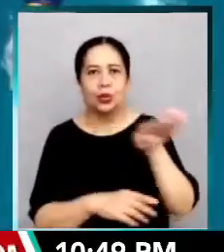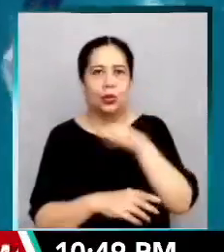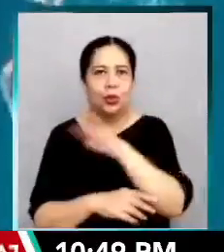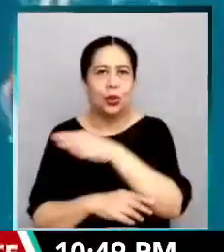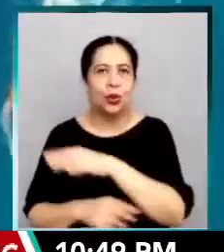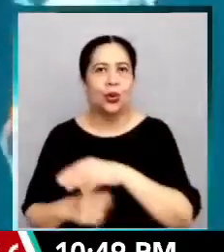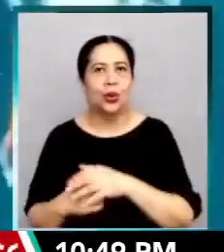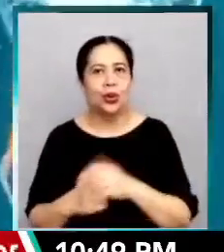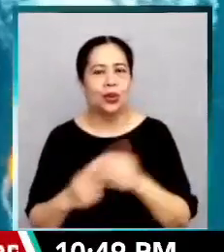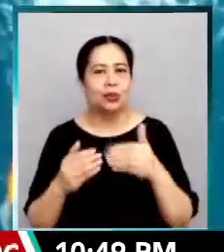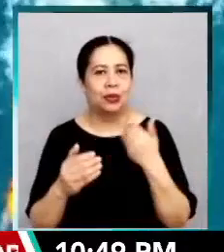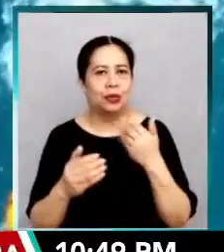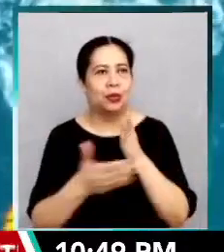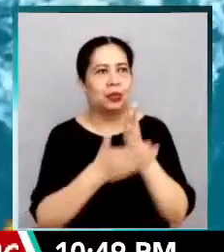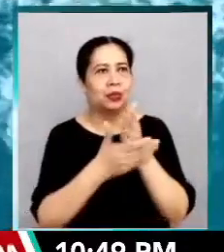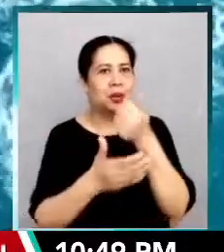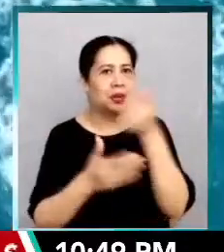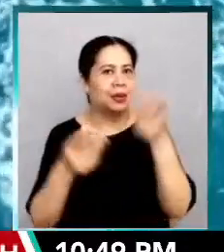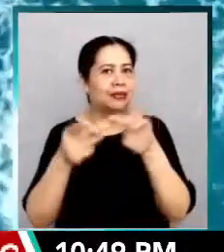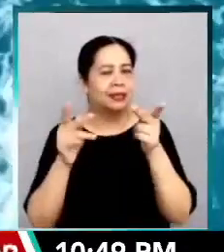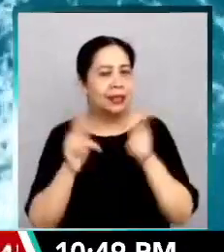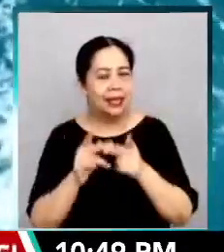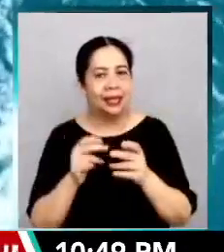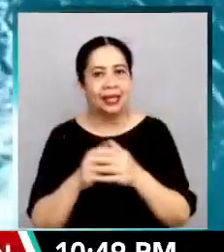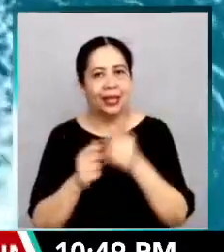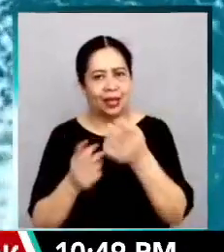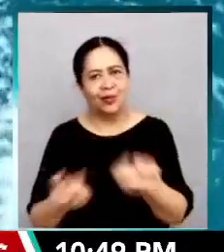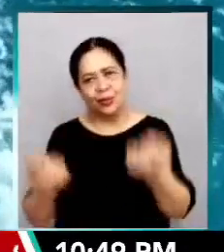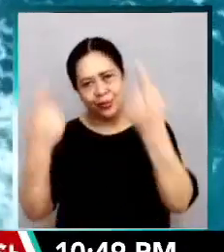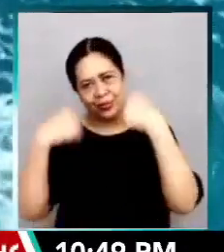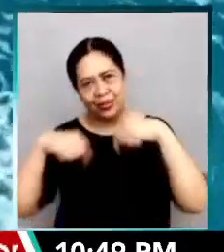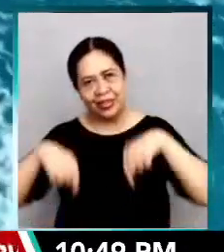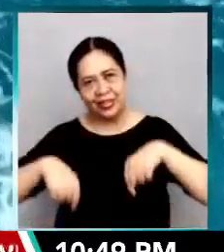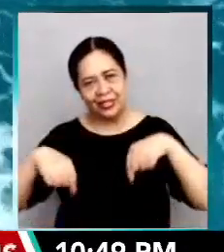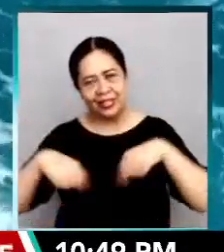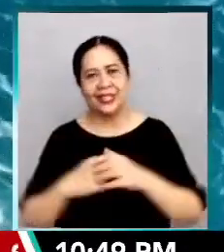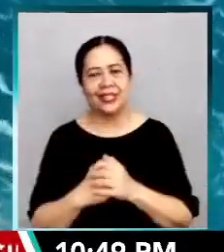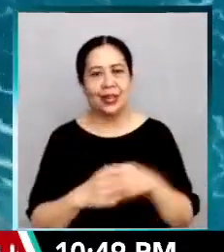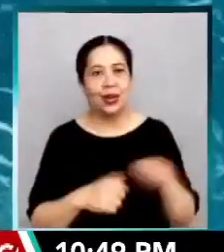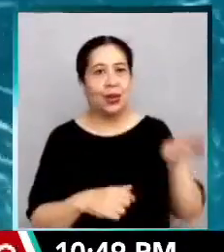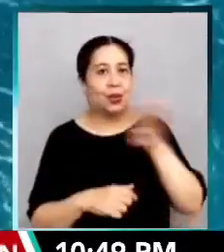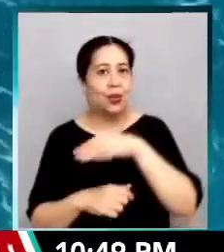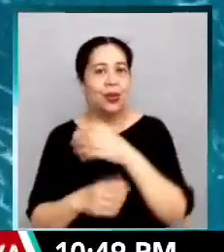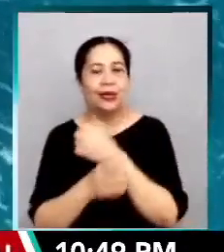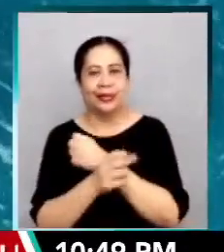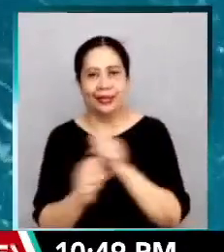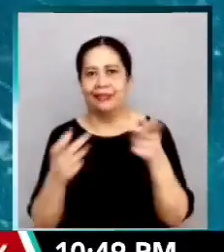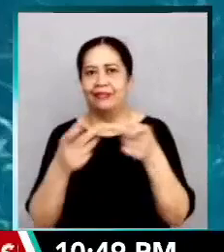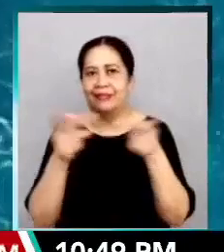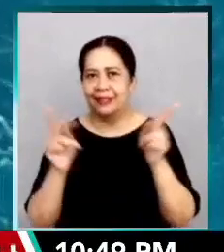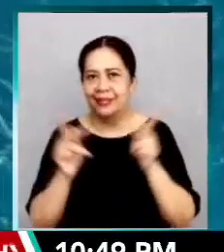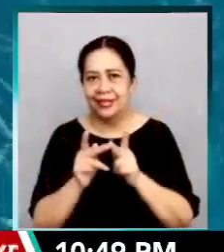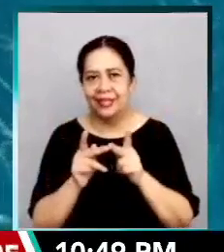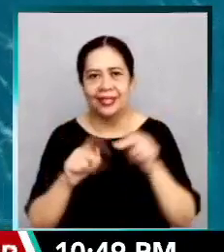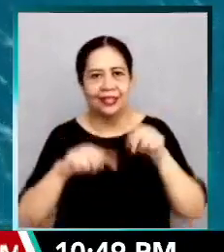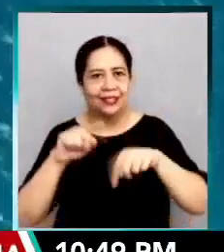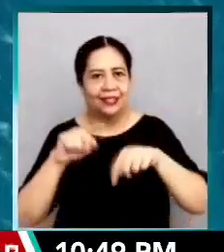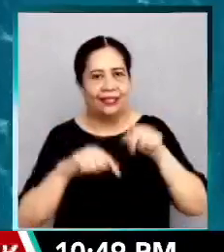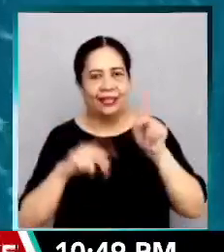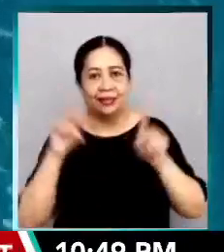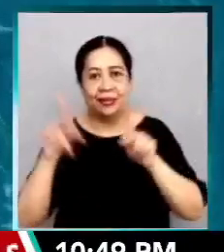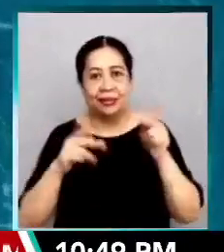bago pupuntahan yung ibang lugar. Kayo, pumunta kayo dito. Bohol is a safe place, friendly yung mga tao dito and very